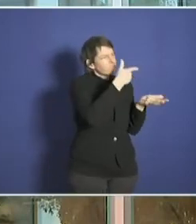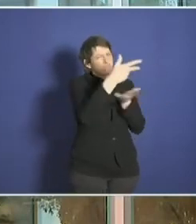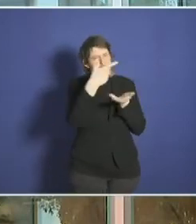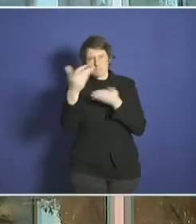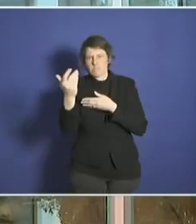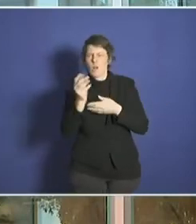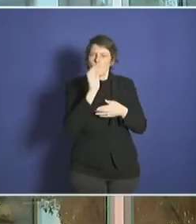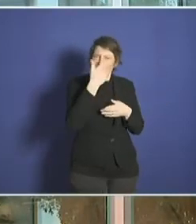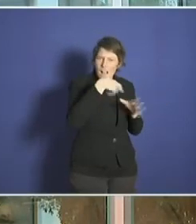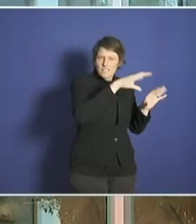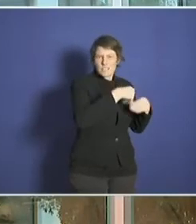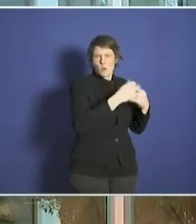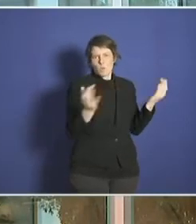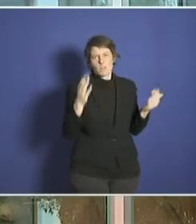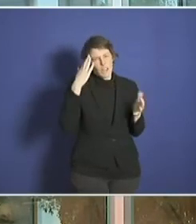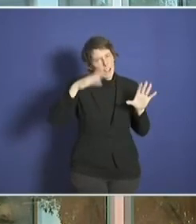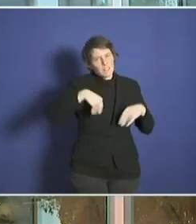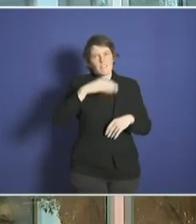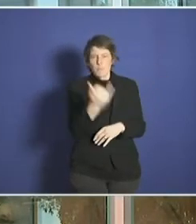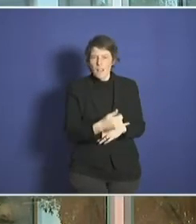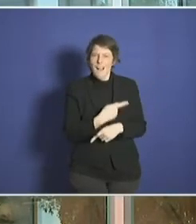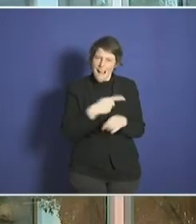auch ernst und zur Kenntnis genommen.